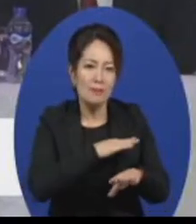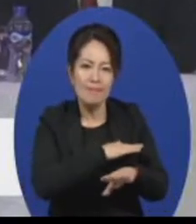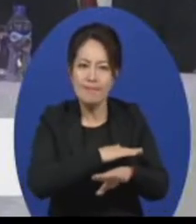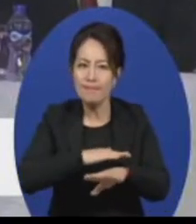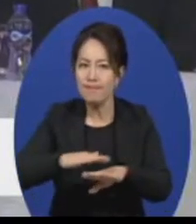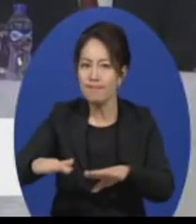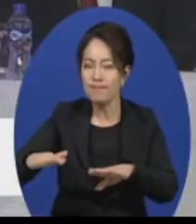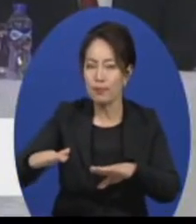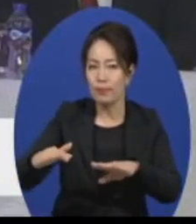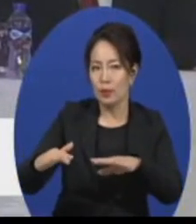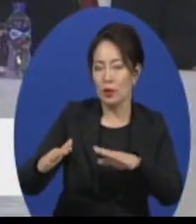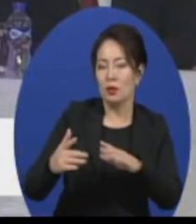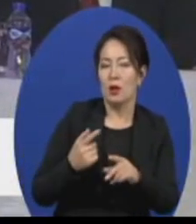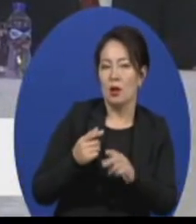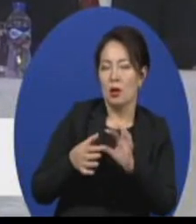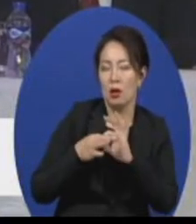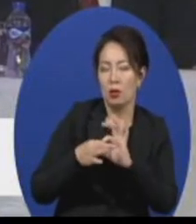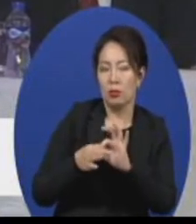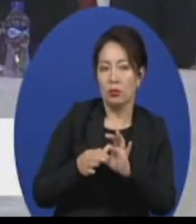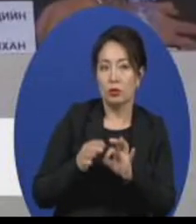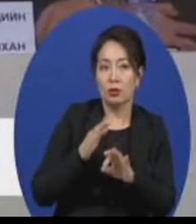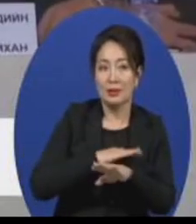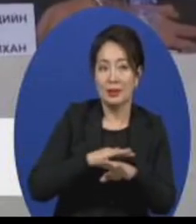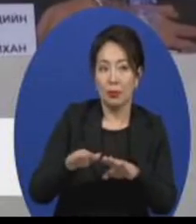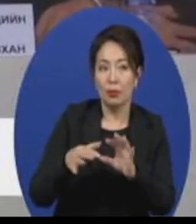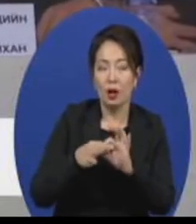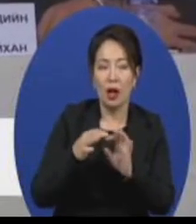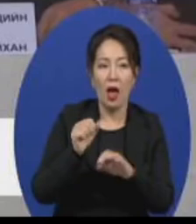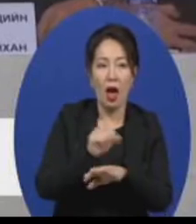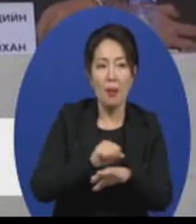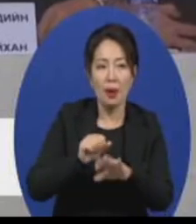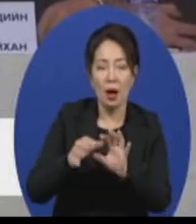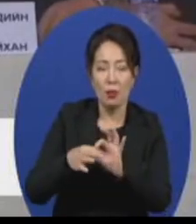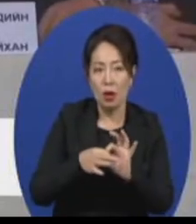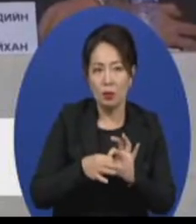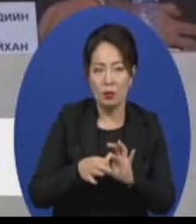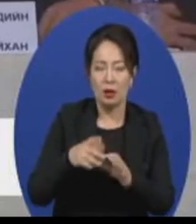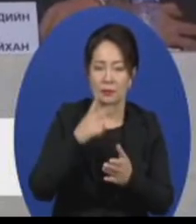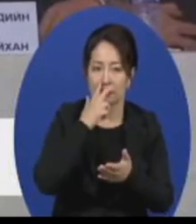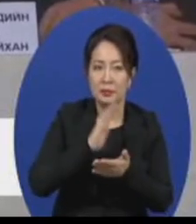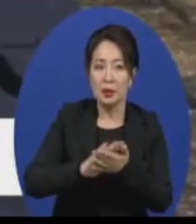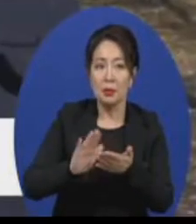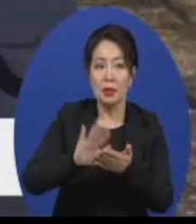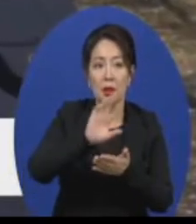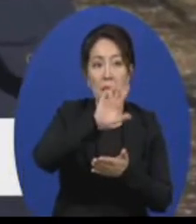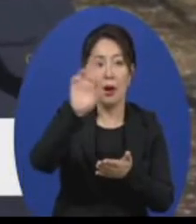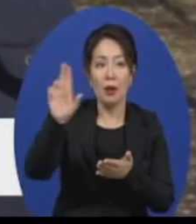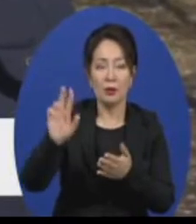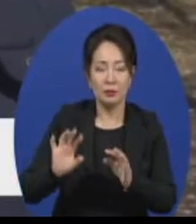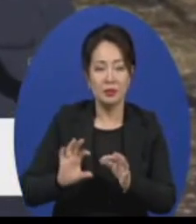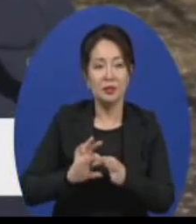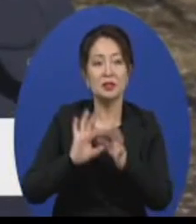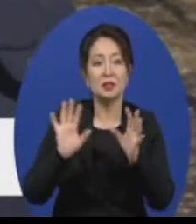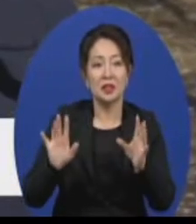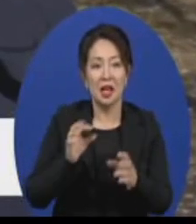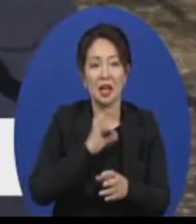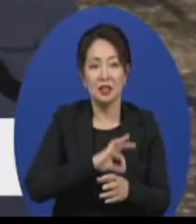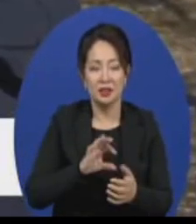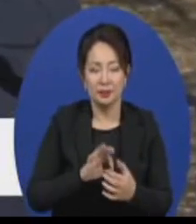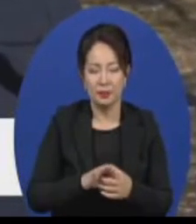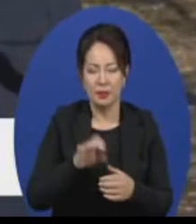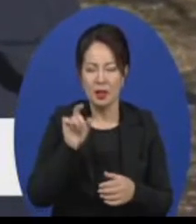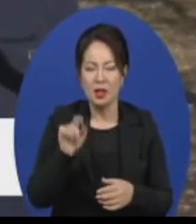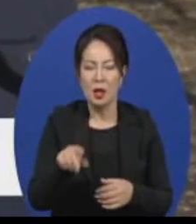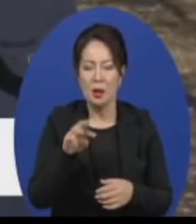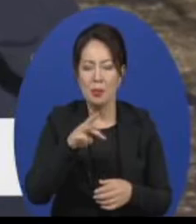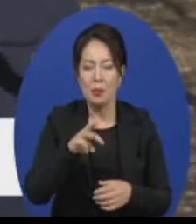замтай холбогдно. Мөн Булганд Азийн хөгжлийн банкны санхүүжилтээр цэвэрлэх байгууламж энэ сард ашиглалтанд орох юм байна. Шинэ одоо дэвшилтэд микробиологийн